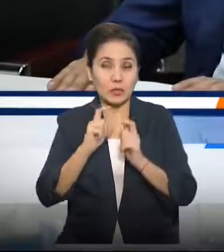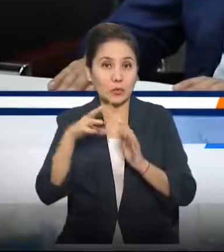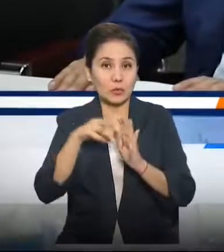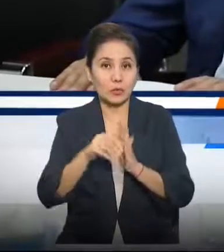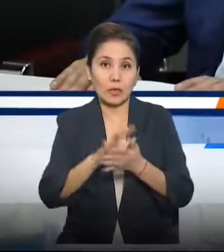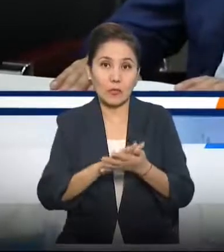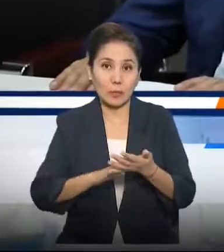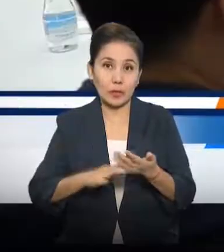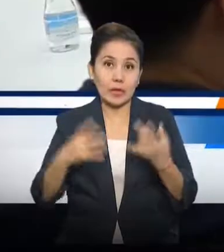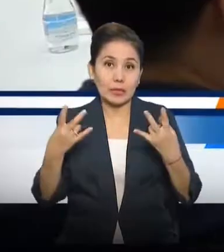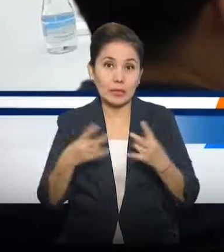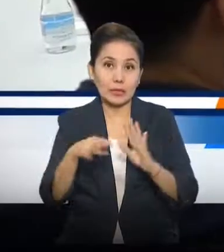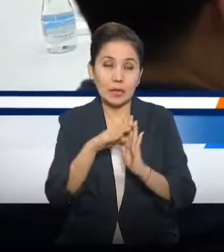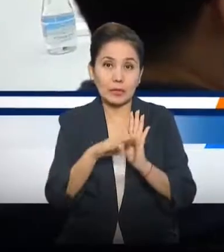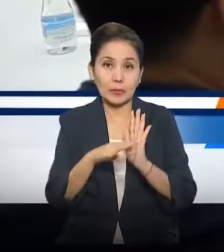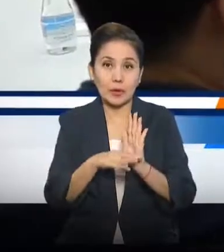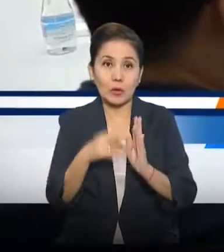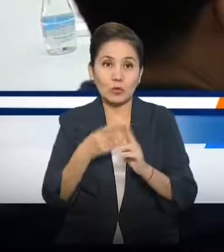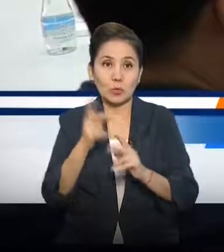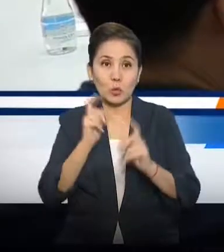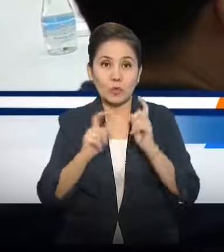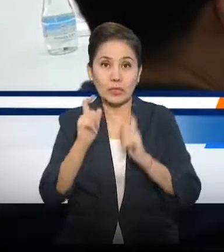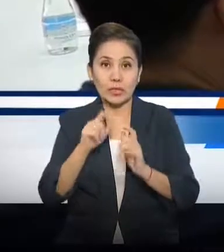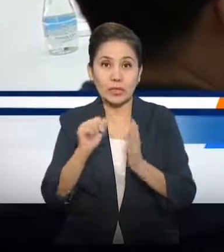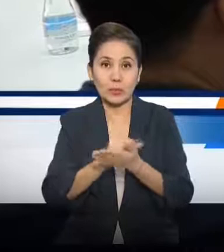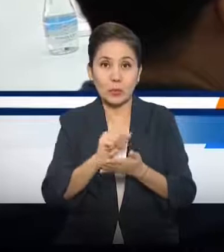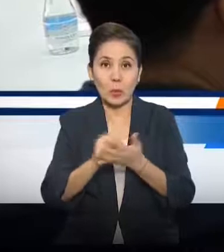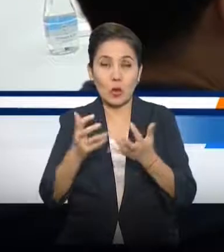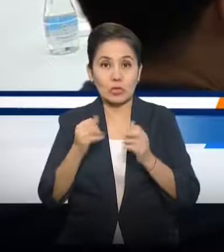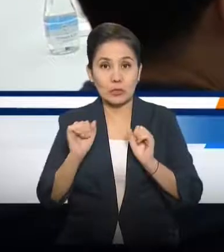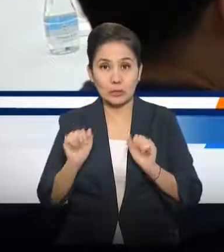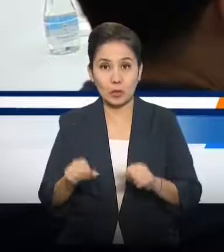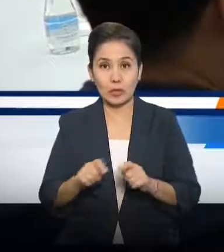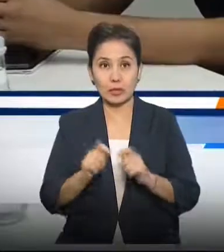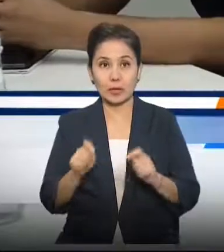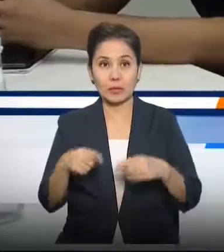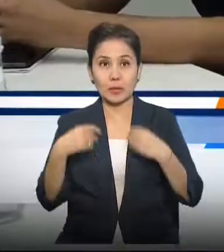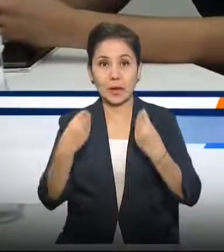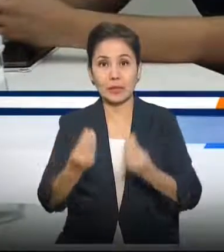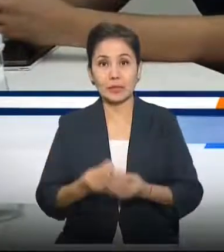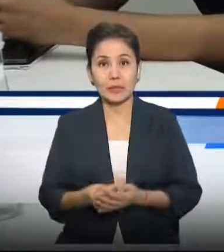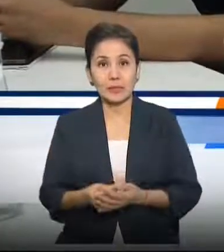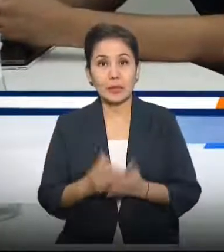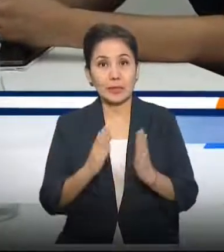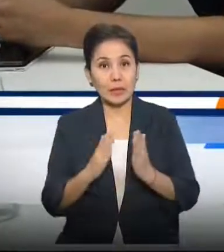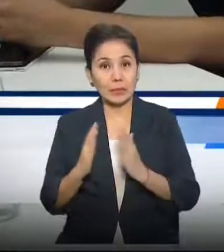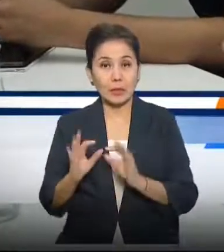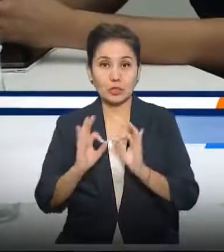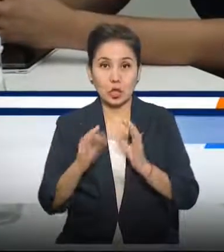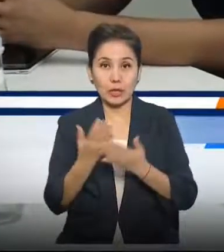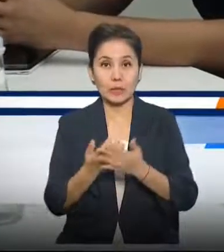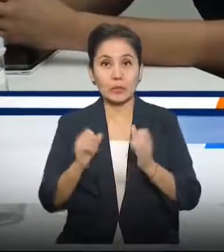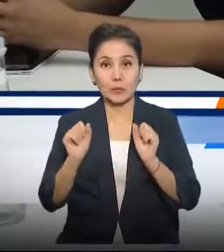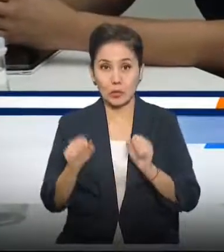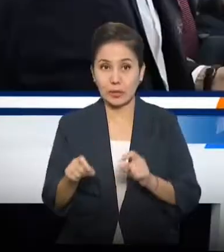давом эттириб, тегишли тартибда ушбу университет дипломини олиш имкониятини яратиб бериш тартибларини жорий этиш имкониятлари